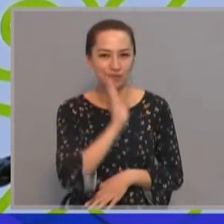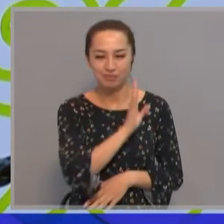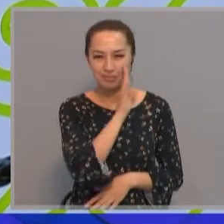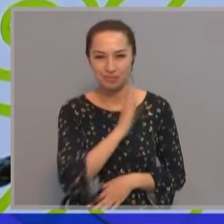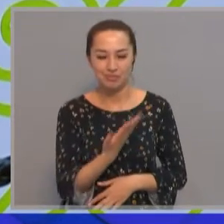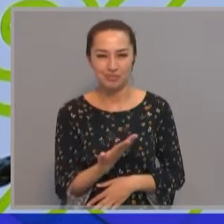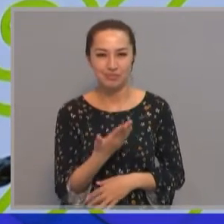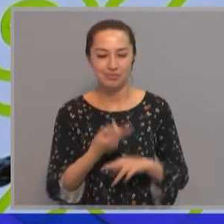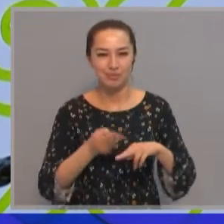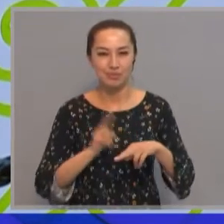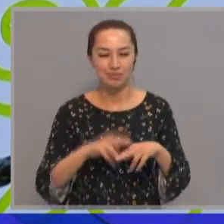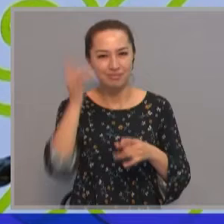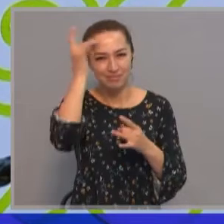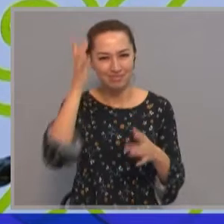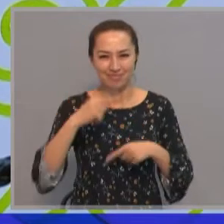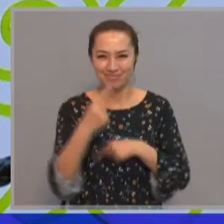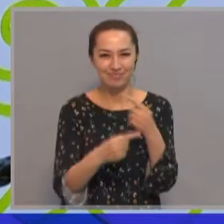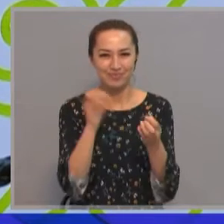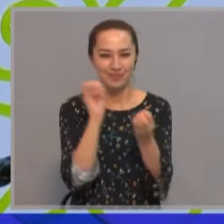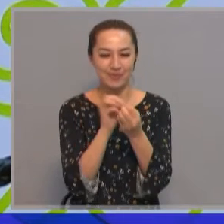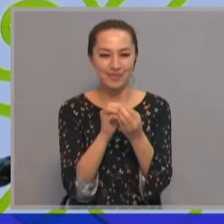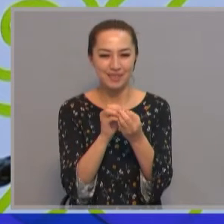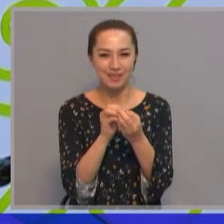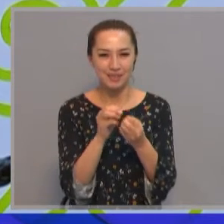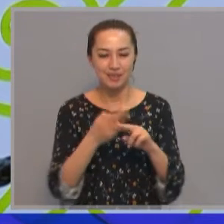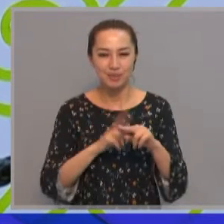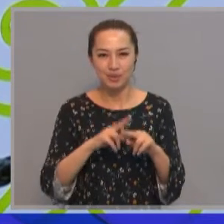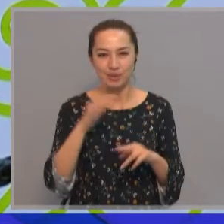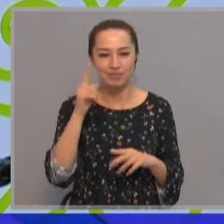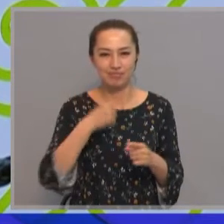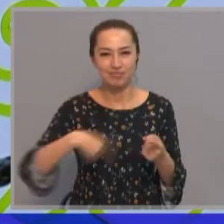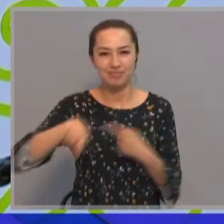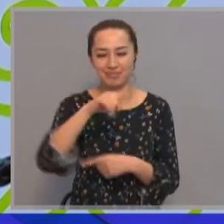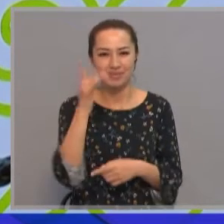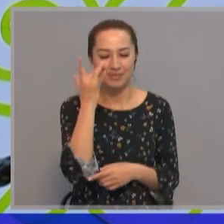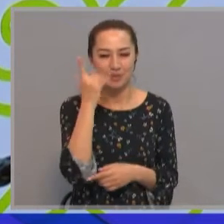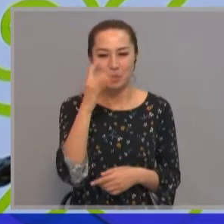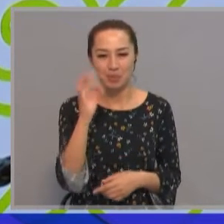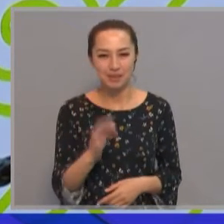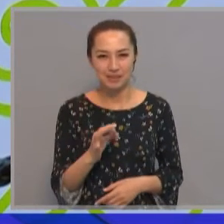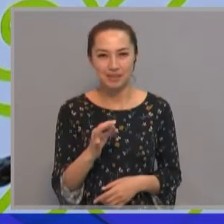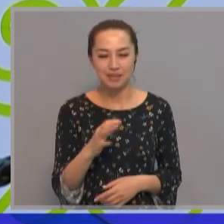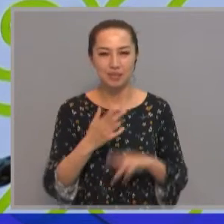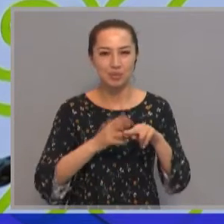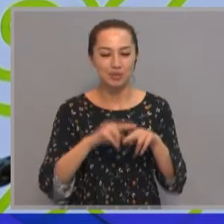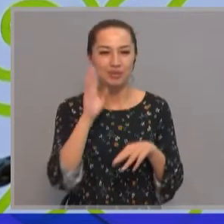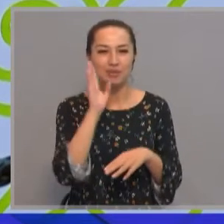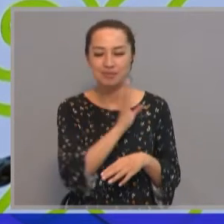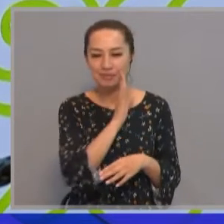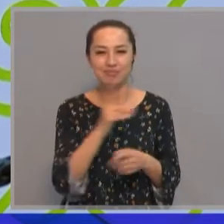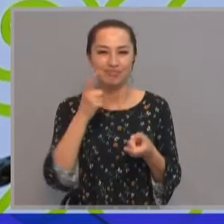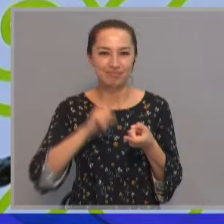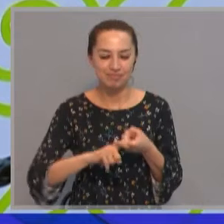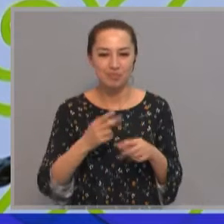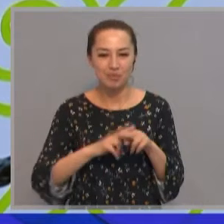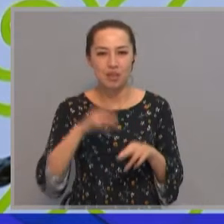өңірдің менталитеті солай, мен соны басқа өңірлерде де солай шығар, бірақ бұл жерде 100% сондай. Бәрі анаға байланысты. Соның